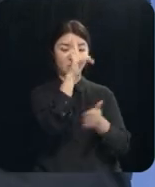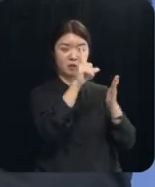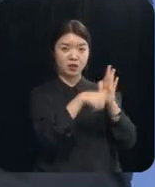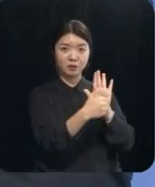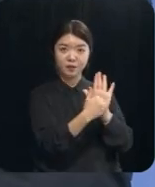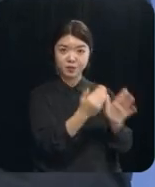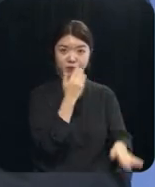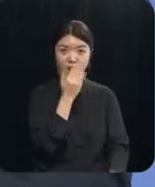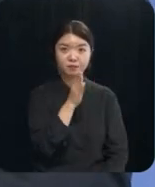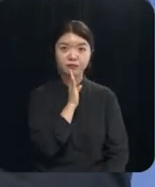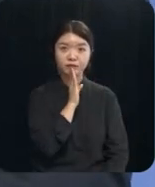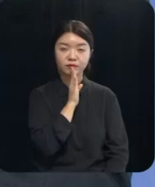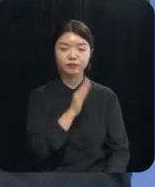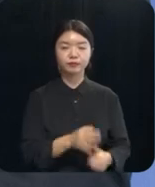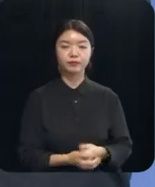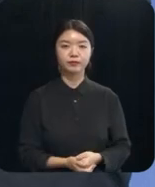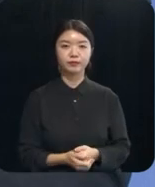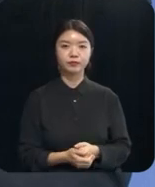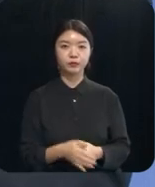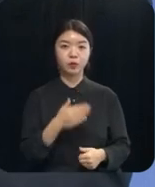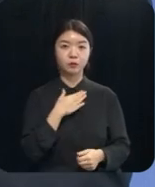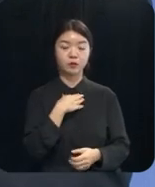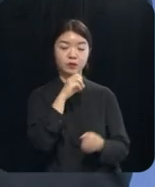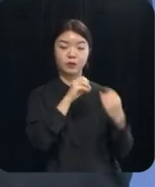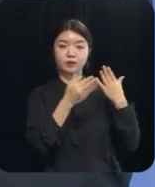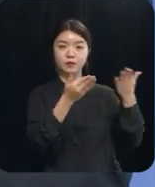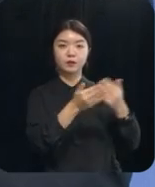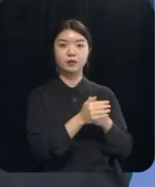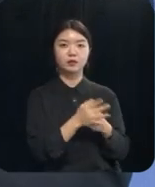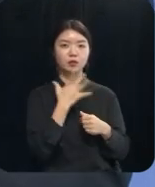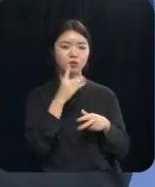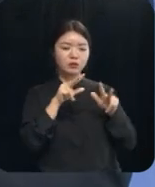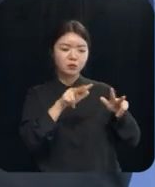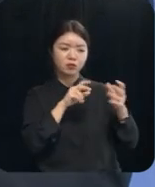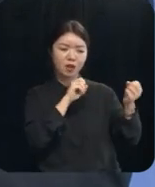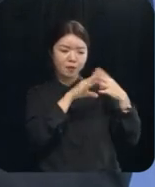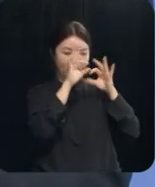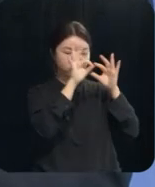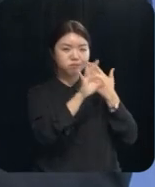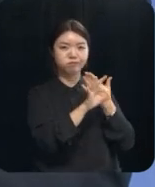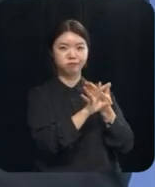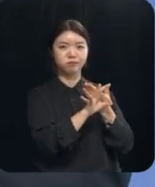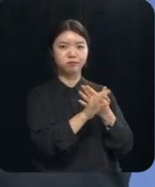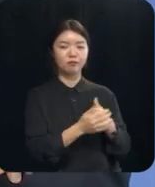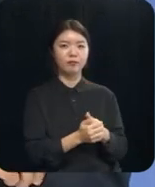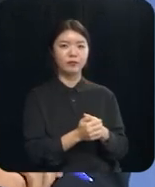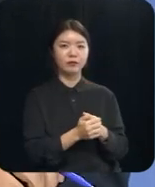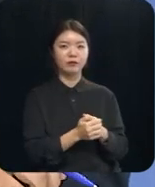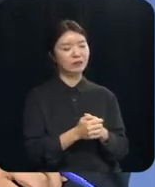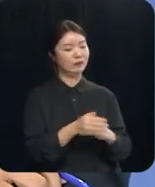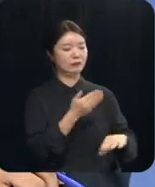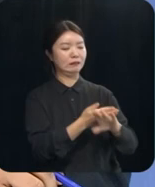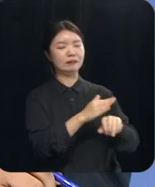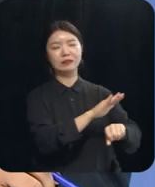수가 있는 거죠? 네, 들어가겠습니다. 역시 지금도 답변 보시게 되게 되면은 역시